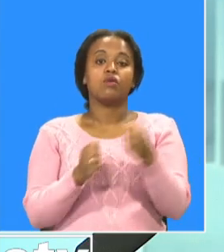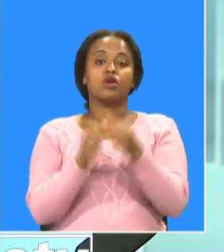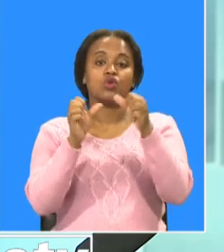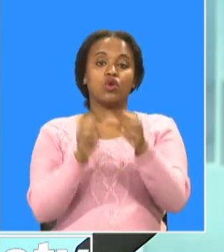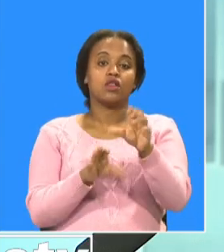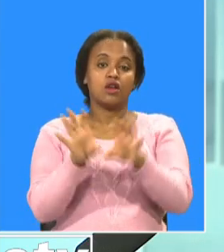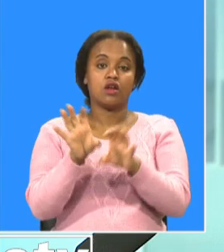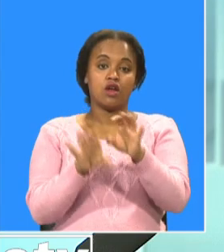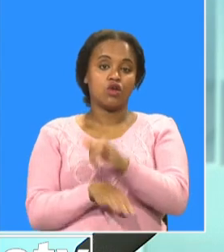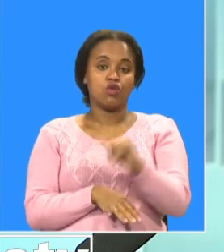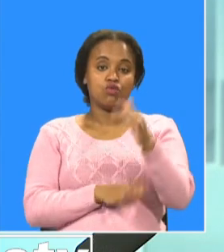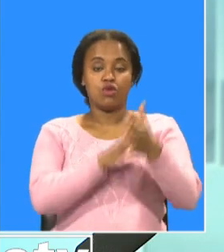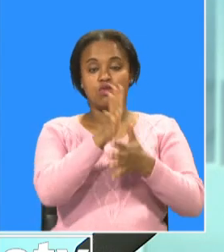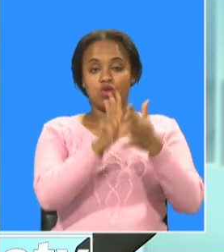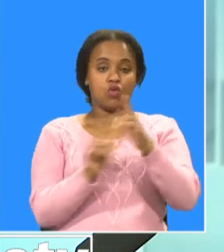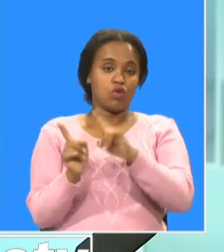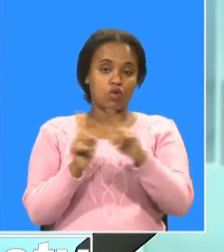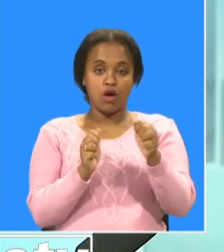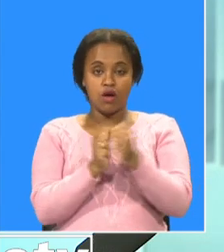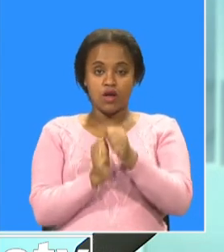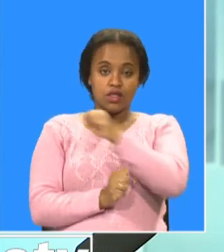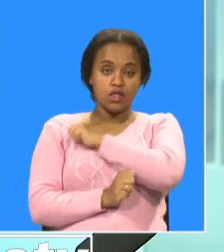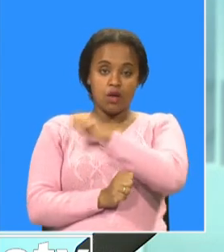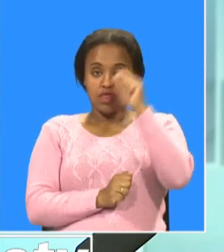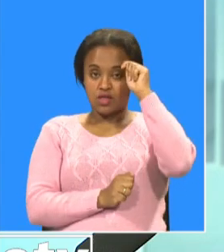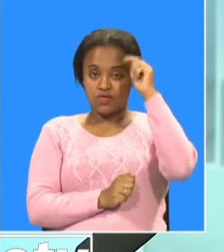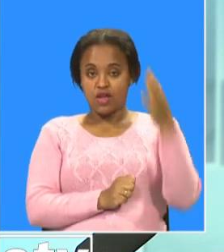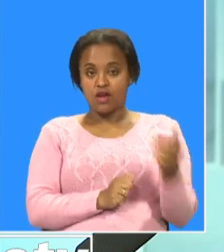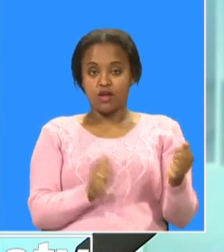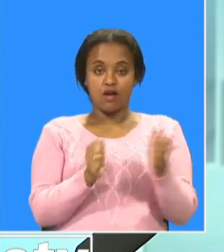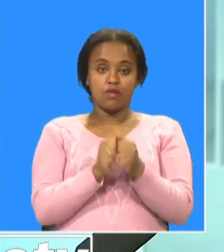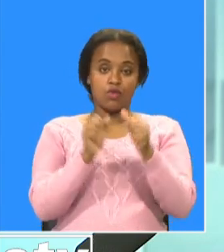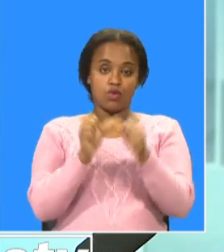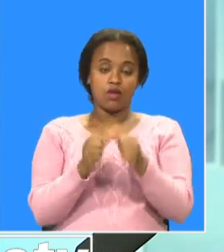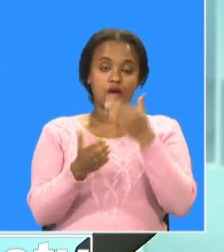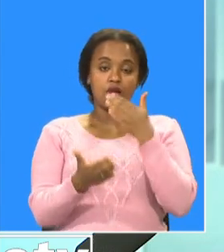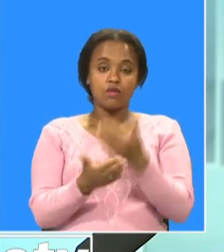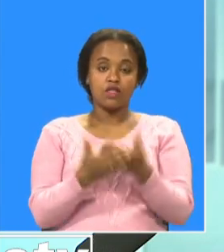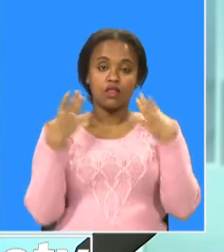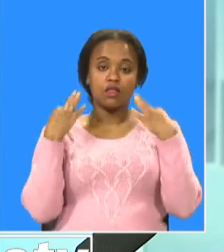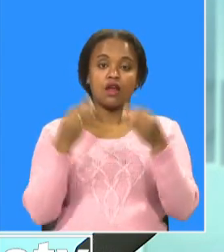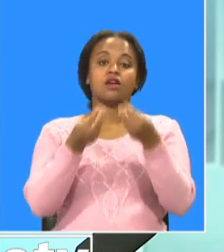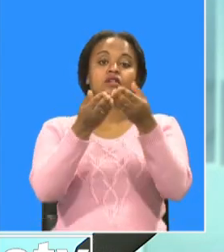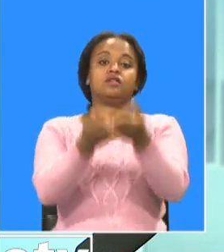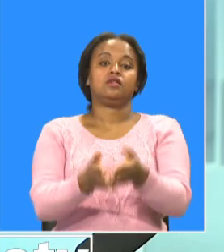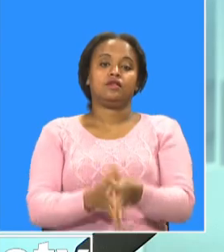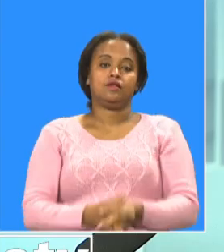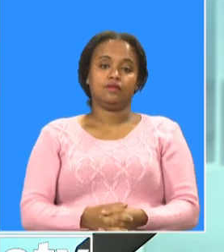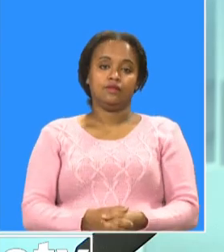አብሬያችሁ ቆይታ አድርጌያለሁ። እንዲሁም በምልክት ቋንቋ ደግሞ አብራን ሰባ ተስፋ የነበረች ስለነበረን ቆይታ እጅግ አድርገን እናመሰግናለን። ጤና ይስጥልን።